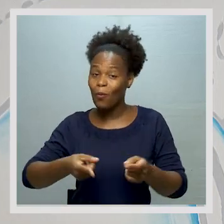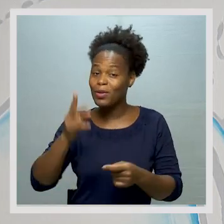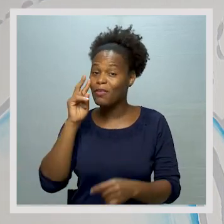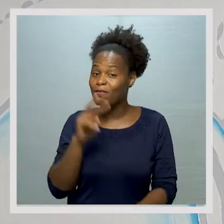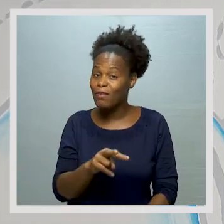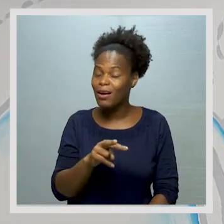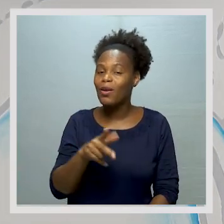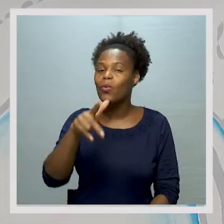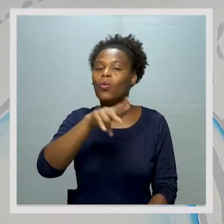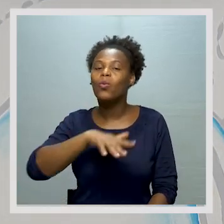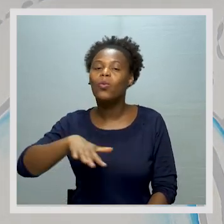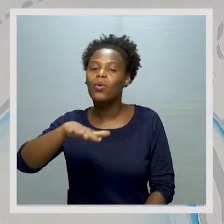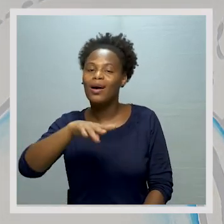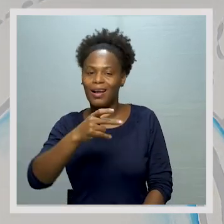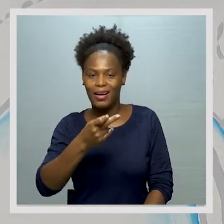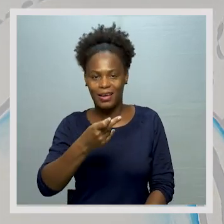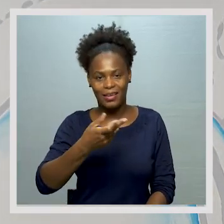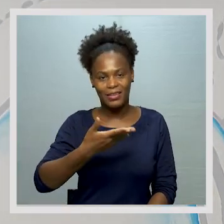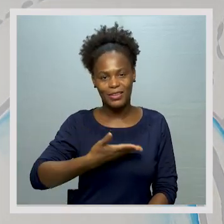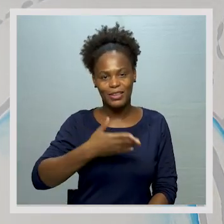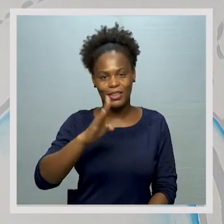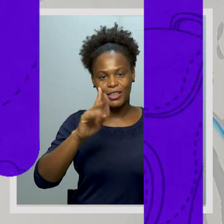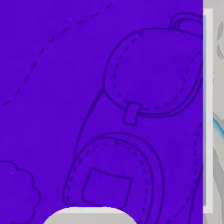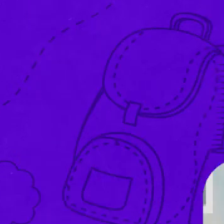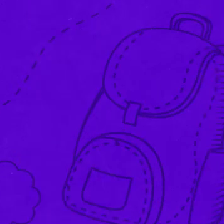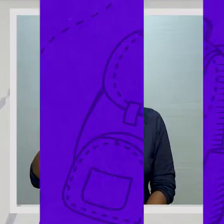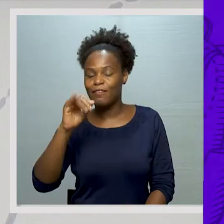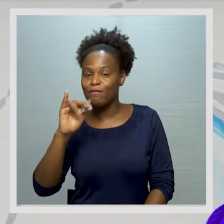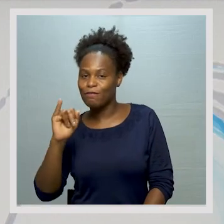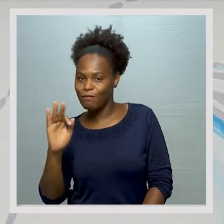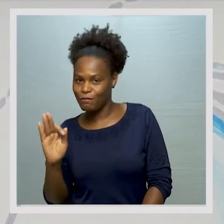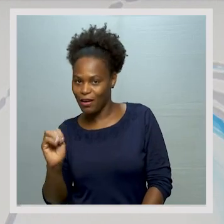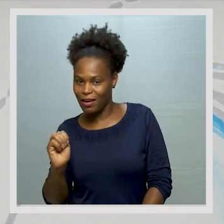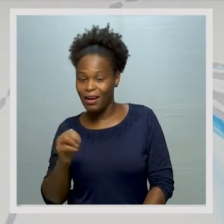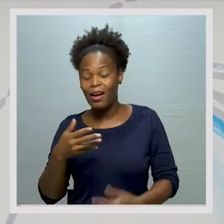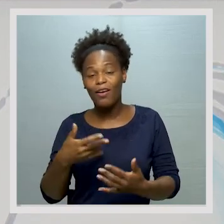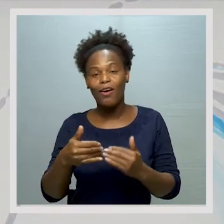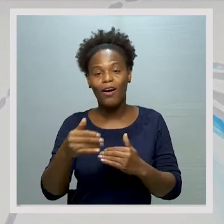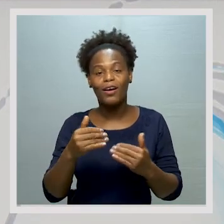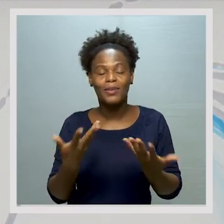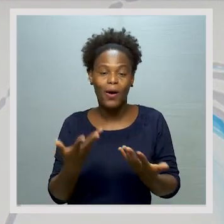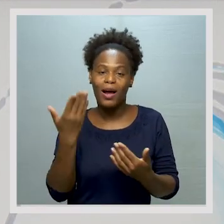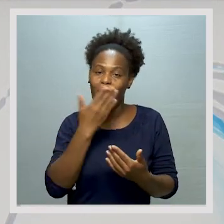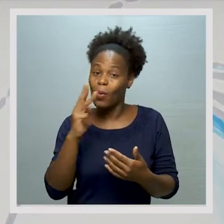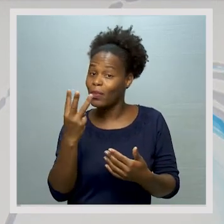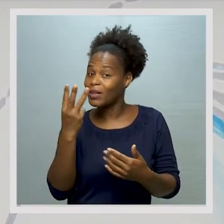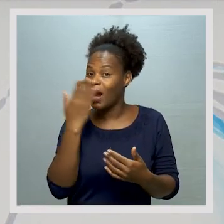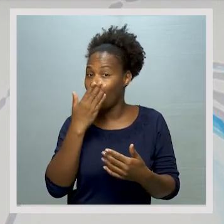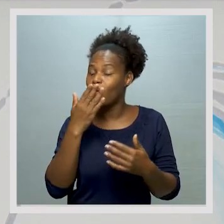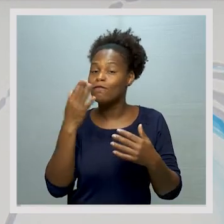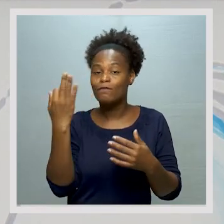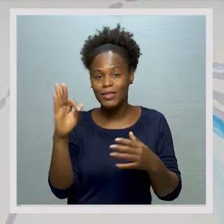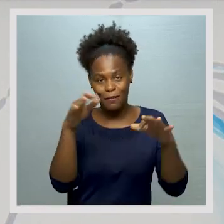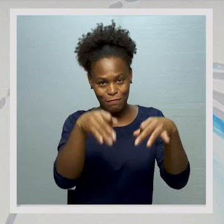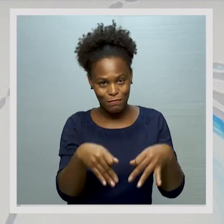la place de l'adjectif. On arrive à la fin de notre 3e cours de